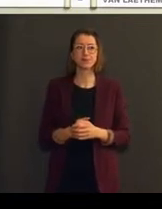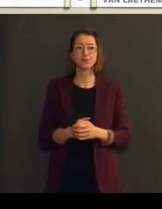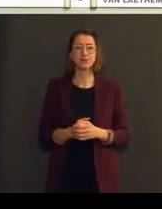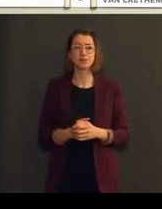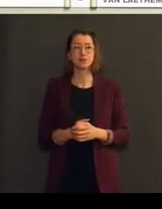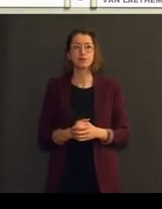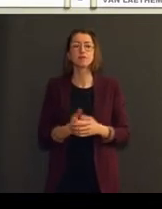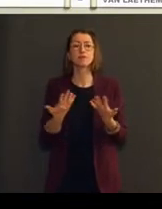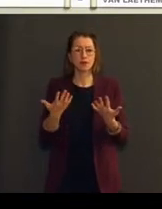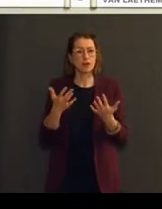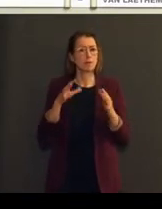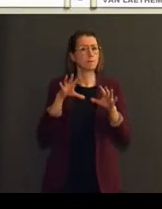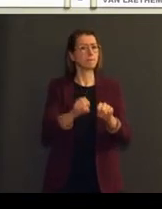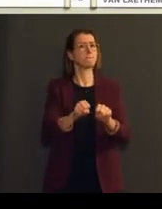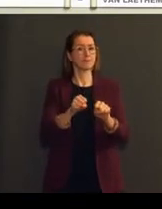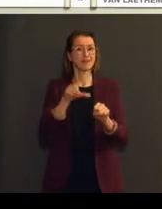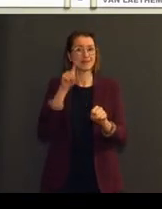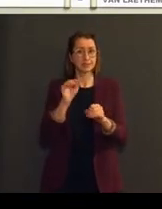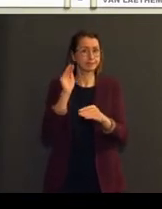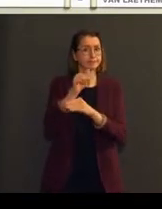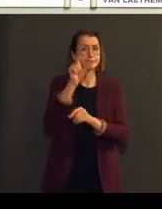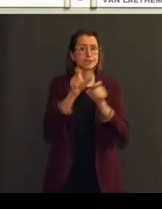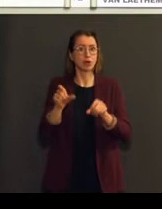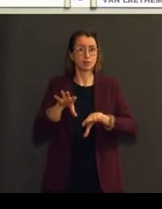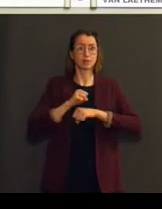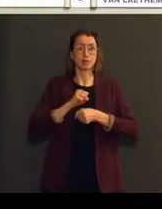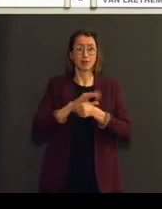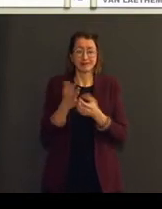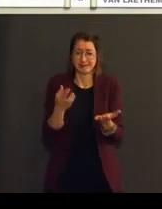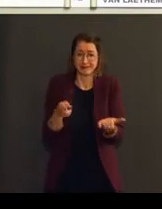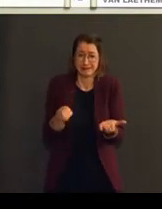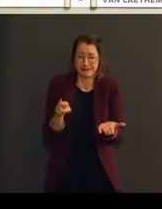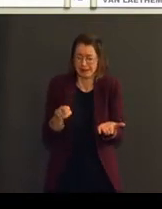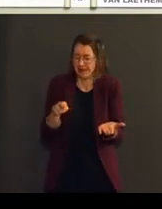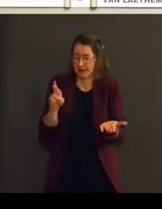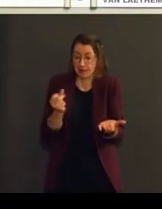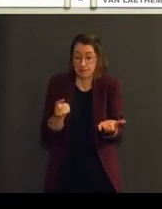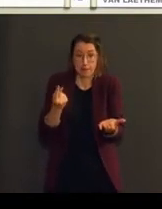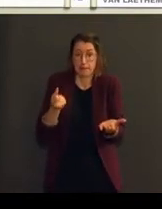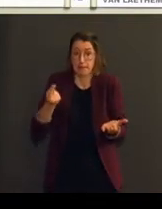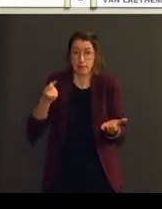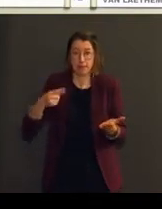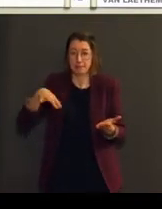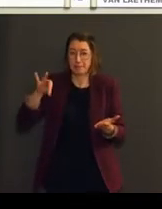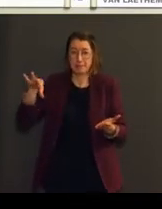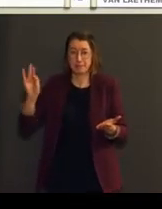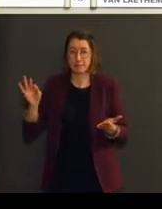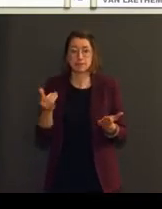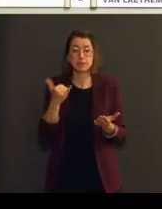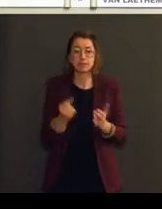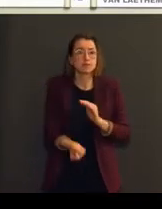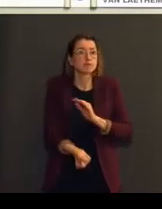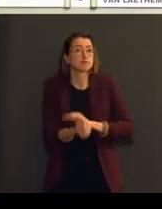devenus extrêmement rares. Et lorsqu'il y en a, ce sont des patients qui ne sont plus alors hospitalisés pour des raisons sévères, mais dans la majorité des